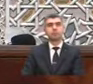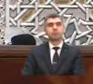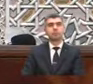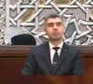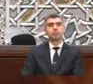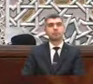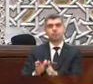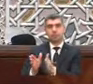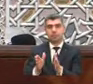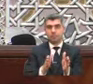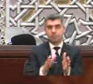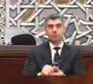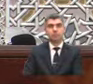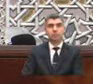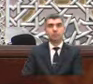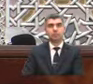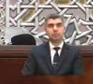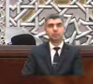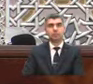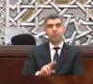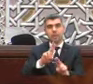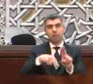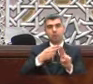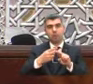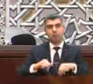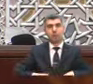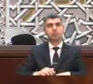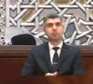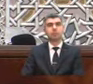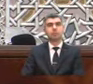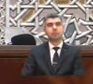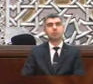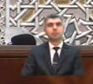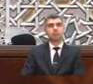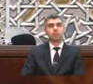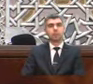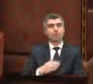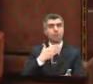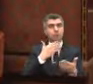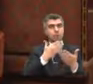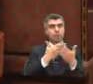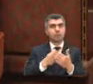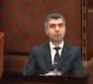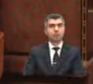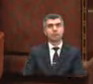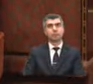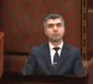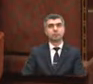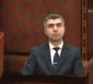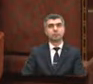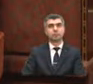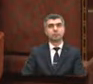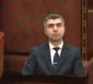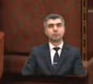شكرا السيد النائب المحترم. تفضلوا السيد الوزير. كون السيد النائب المحترم، انا غادي نتسناك